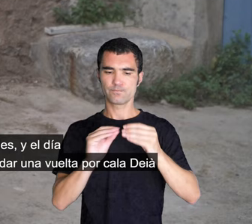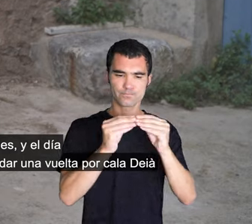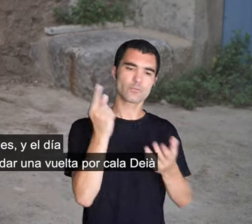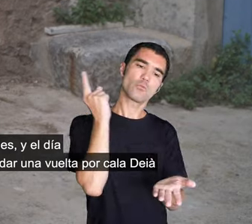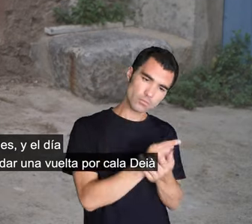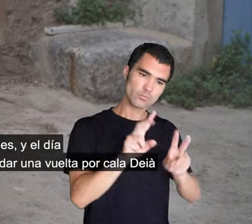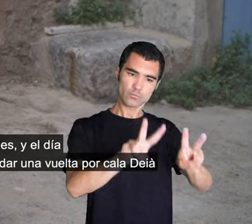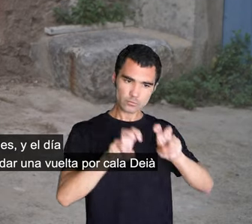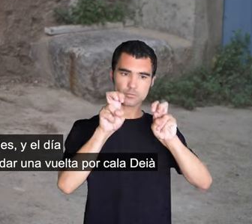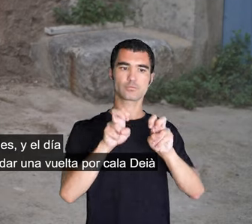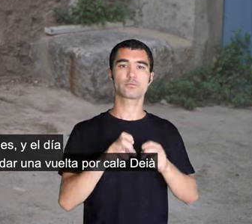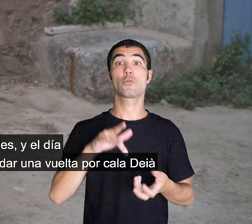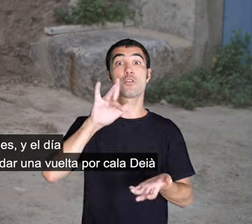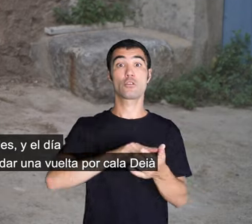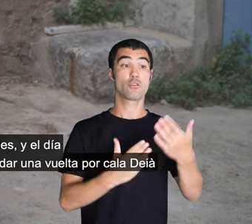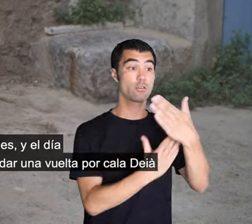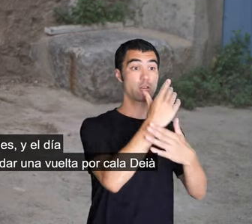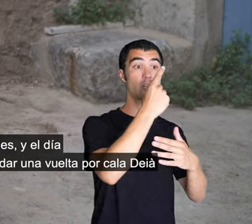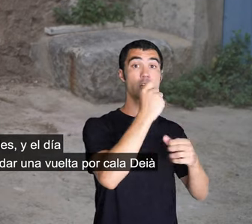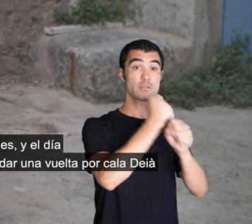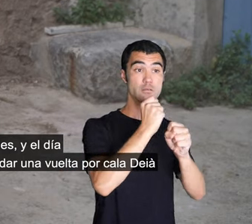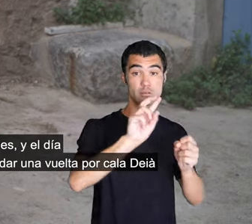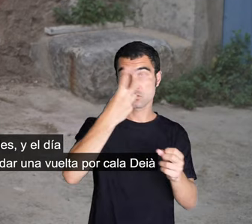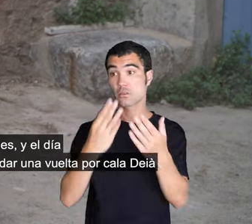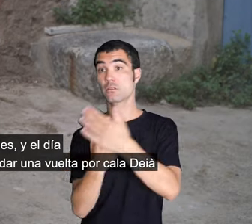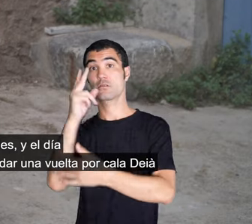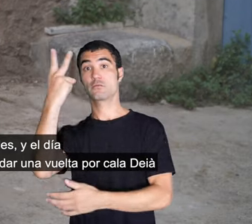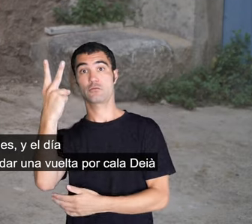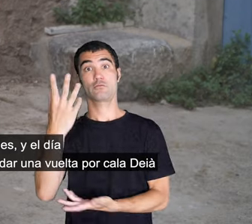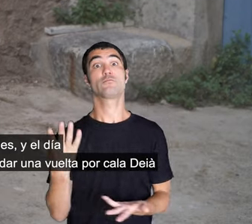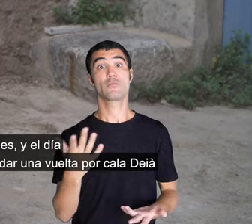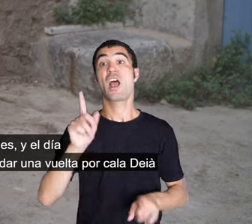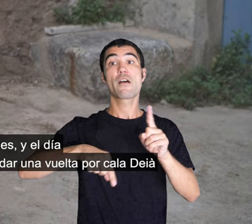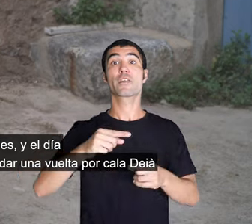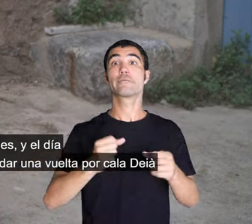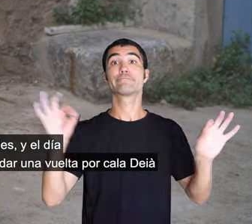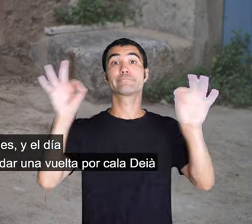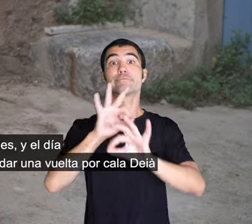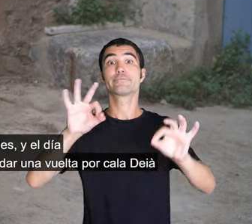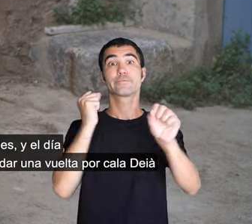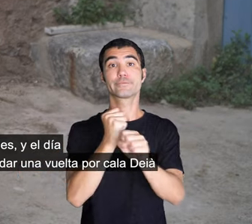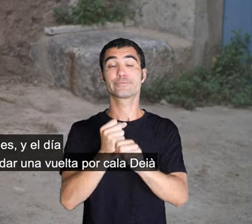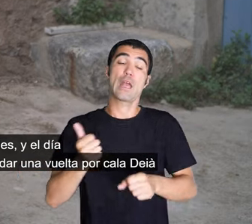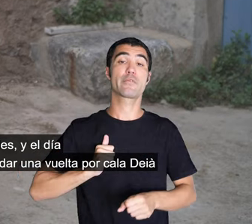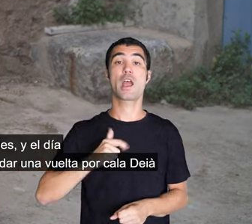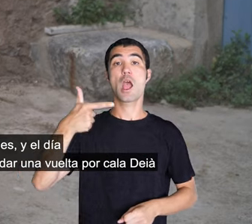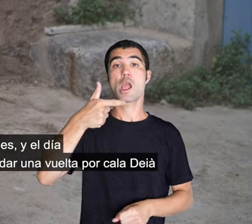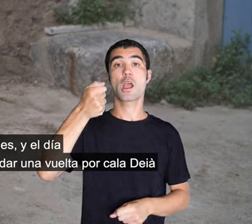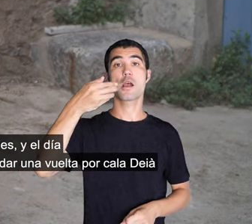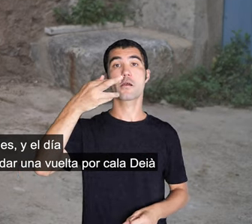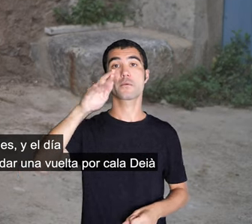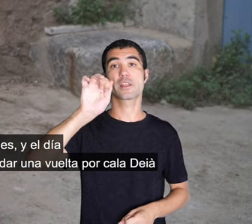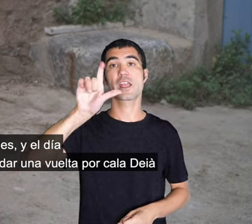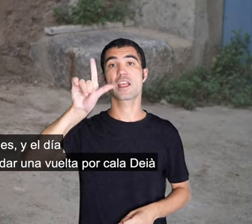fer, i hi havia dies que feia dos jornals. I els dies que no feia dos jornals, pues, venia amb el Gabrielín allà a la